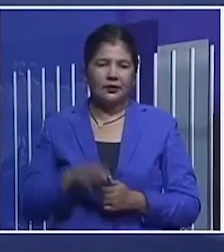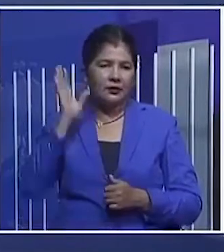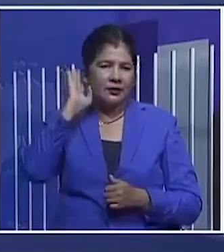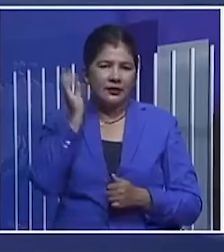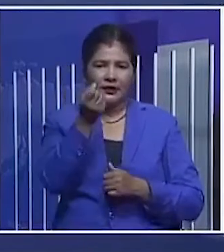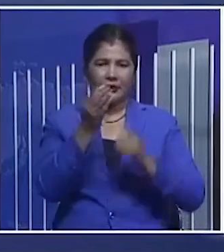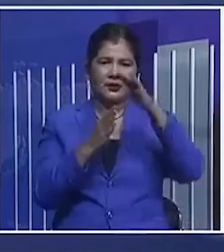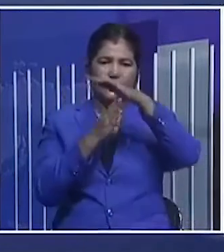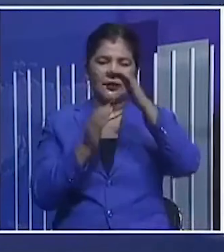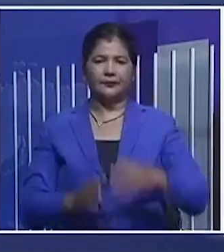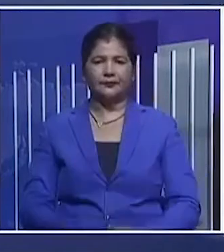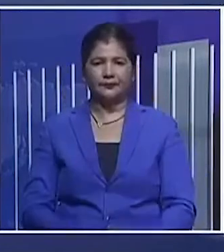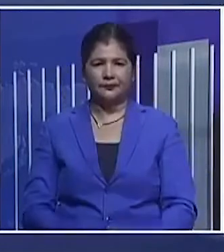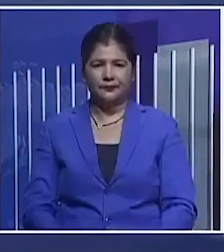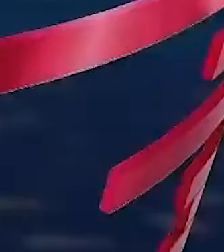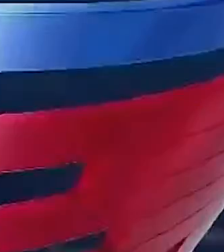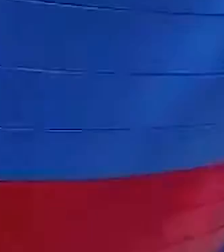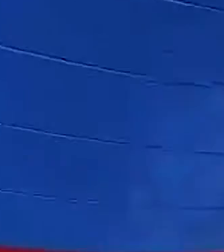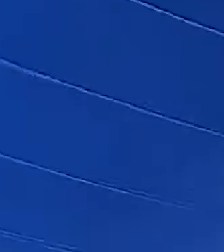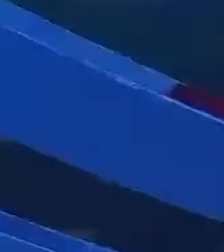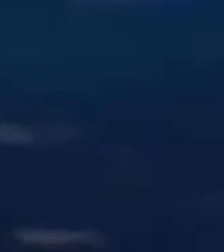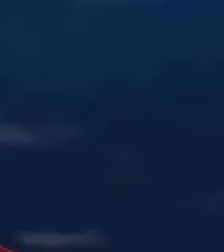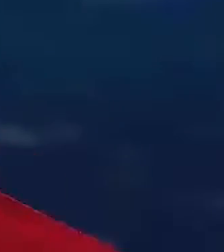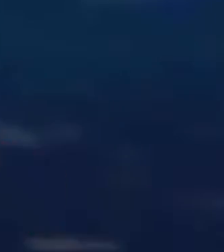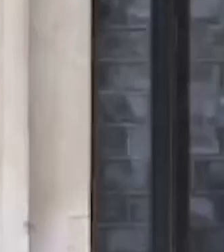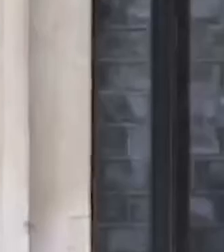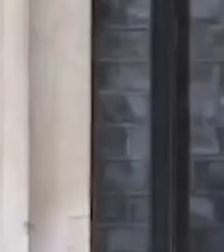समाचार क्रम जारी नै छ, एकैछिनको विश्राम।